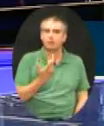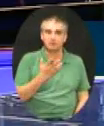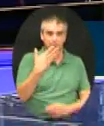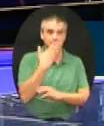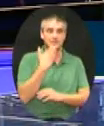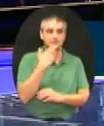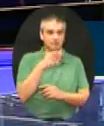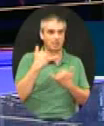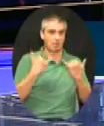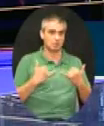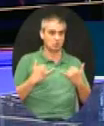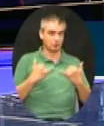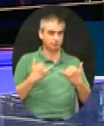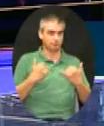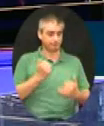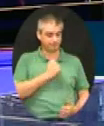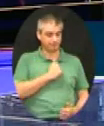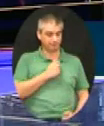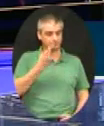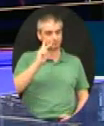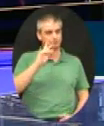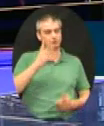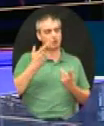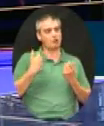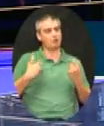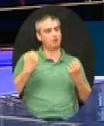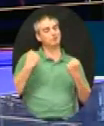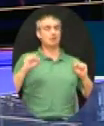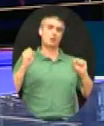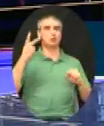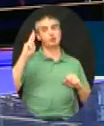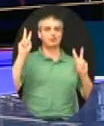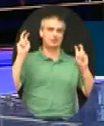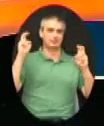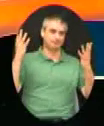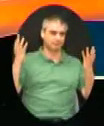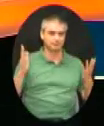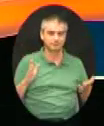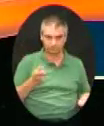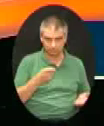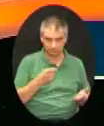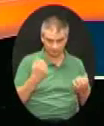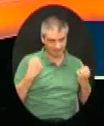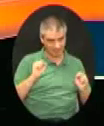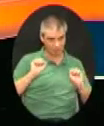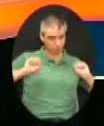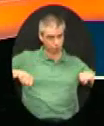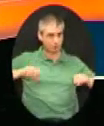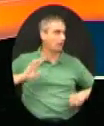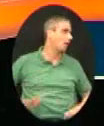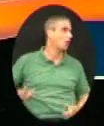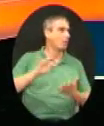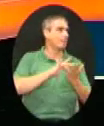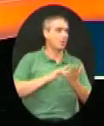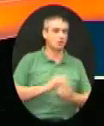מדינת ישראל היא היום דתית יותר או מופקרת יותר, אם תרצה במרכאות או שלא במרכאות? האם החילוניות השתלטה על כל חלקה